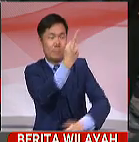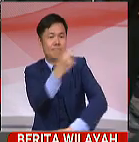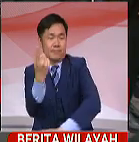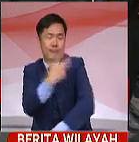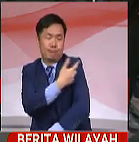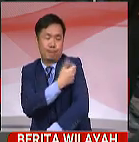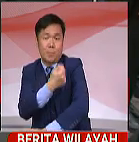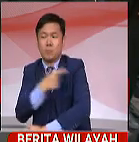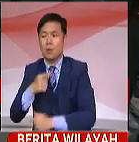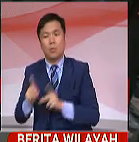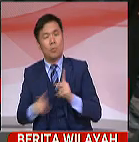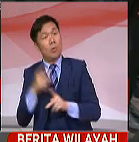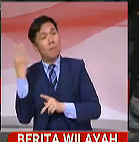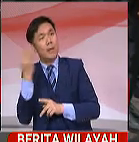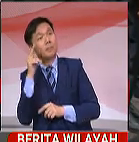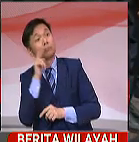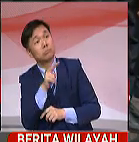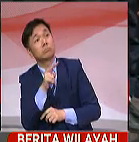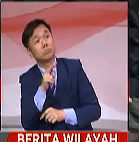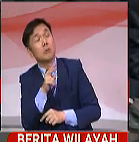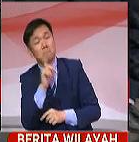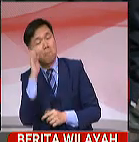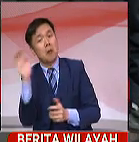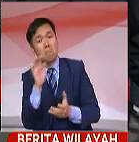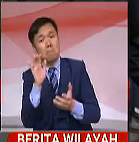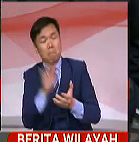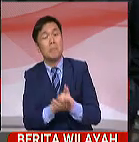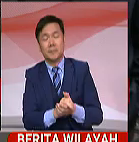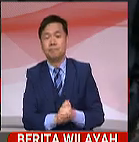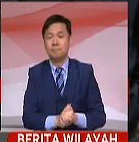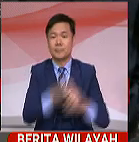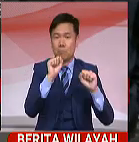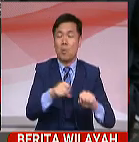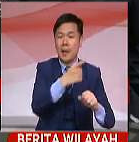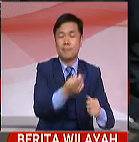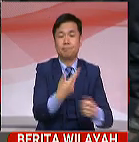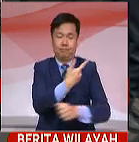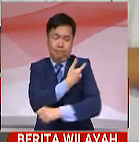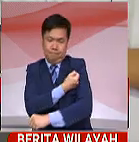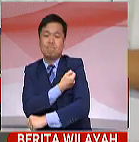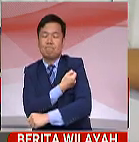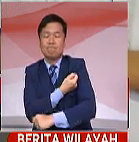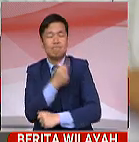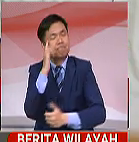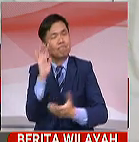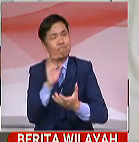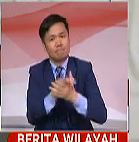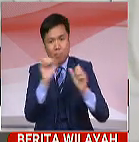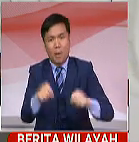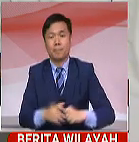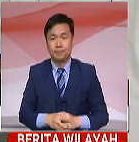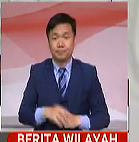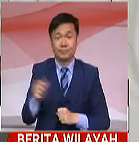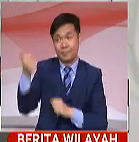bahawa keyakinan mereka kalau sudah vaksin itu sampai di pada rakyat, rakyat akan yakin. Kenapa wakil